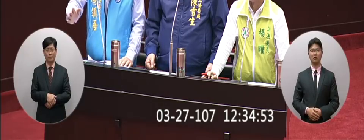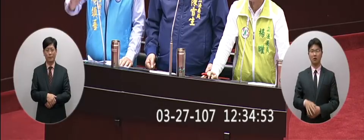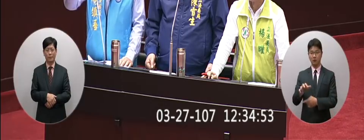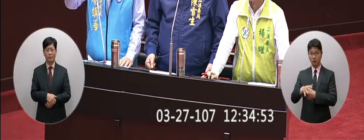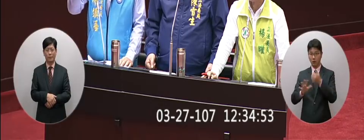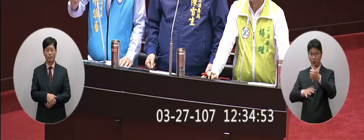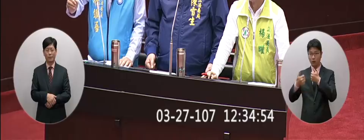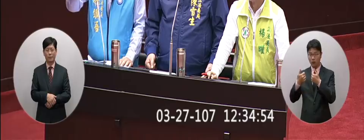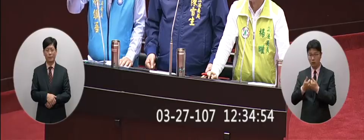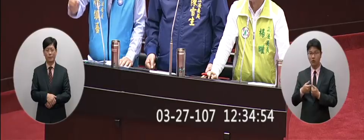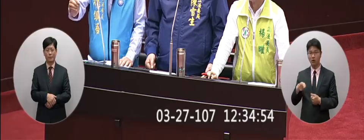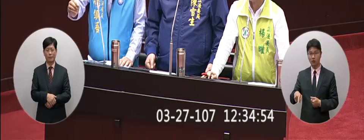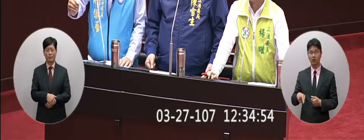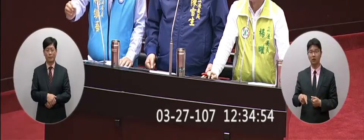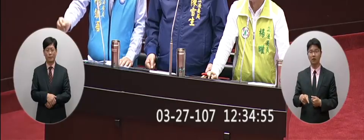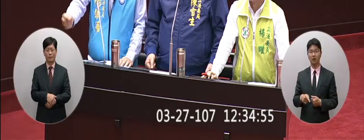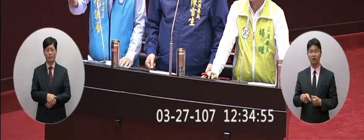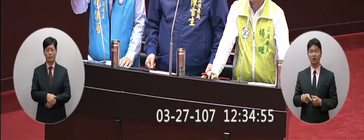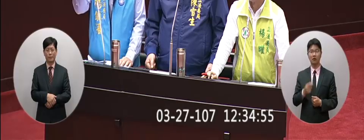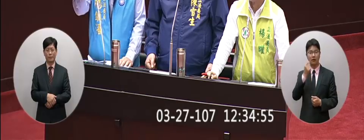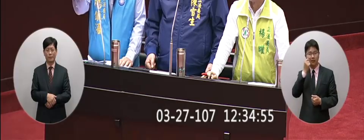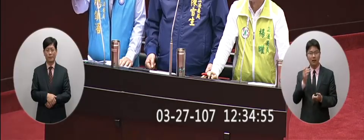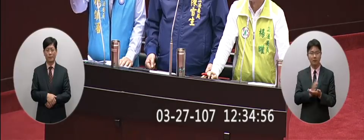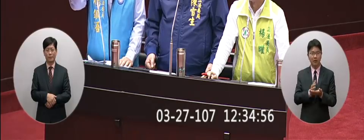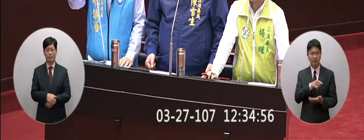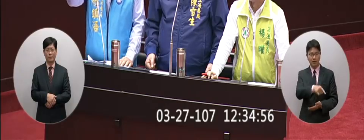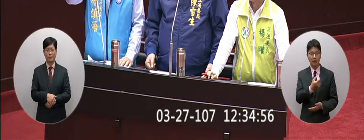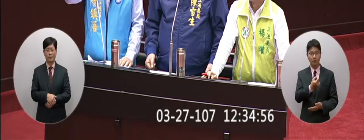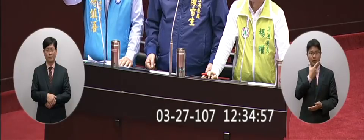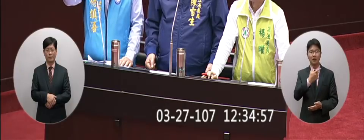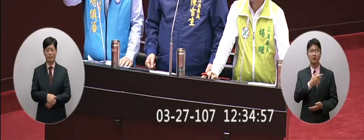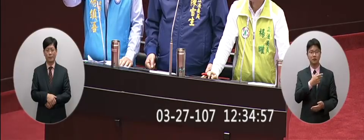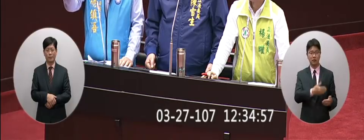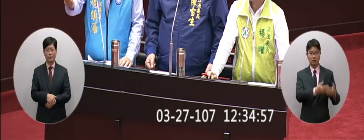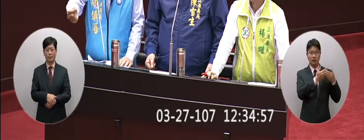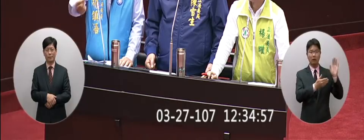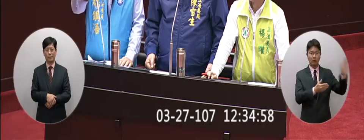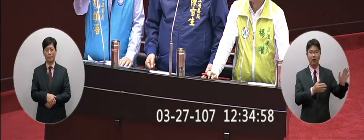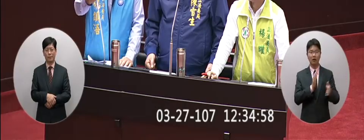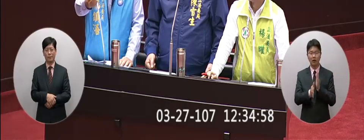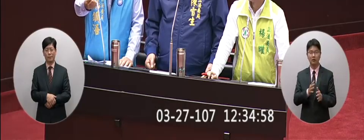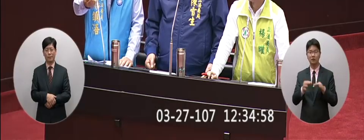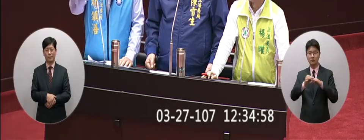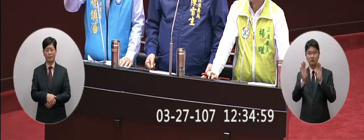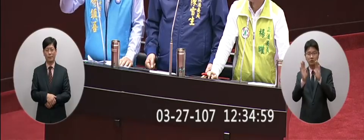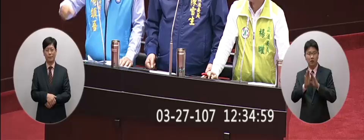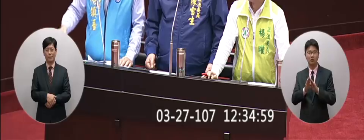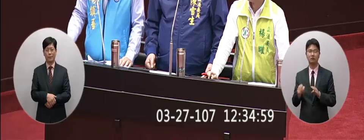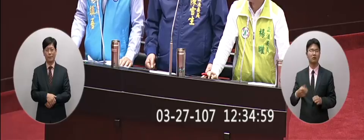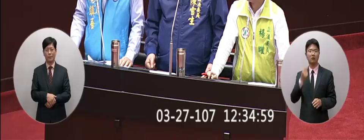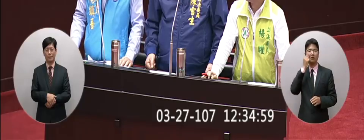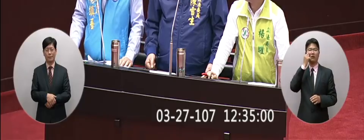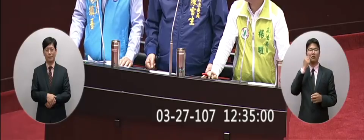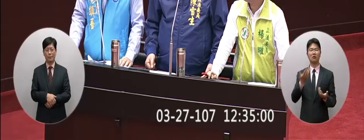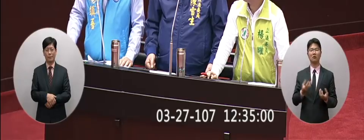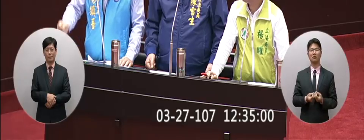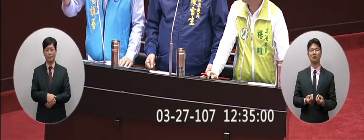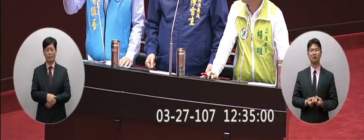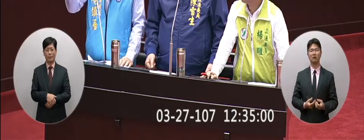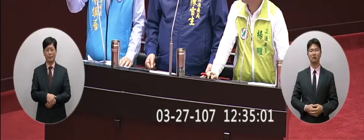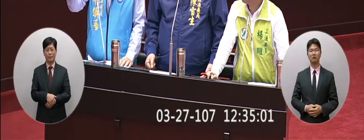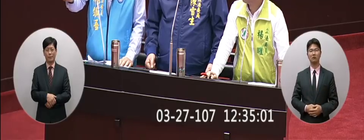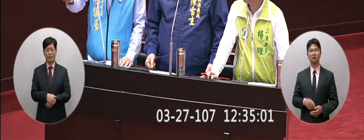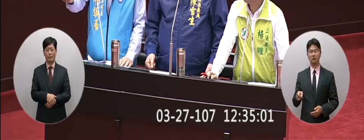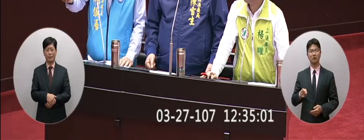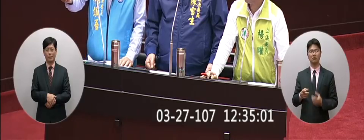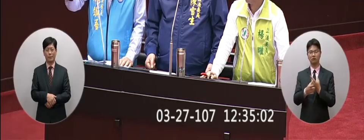委会因为无法分辨你这颗花生长得像大陆花生还是长得像金门花生，所以他